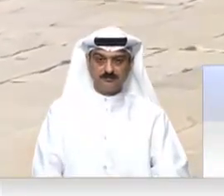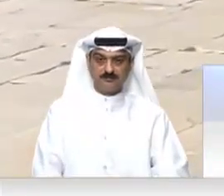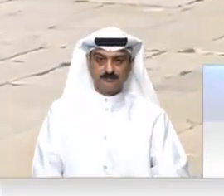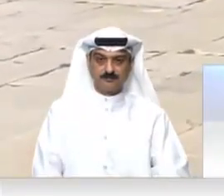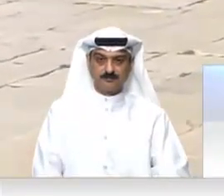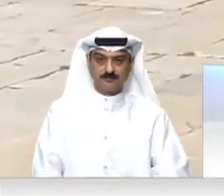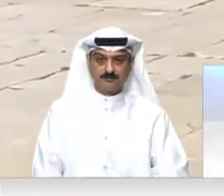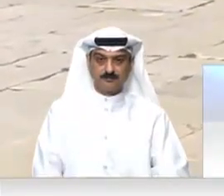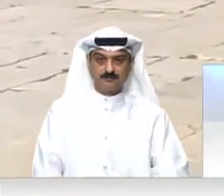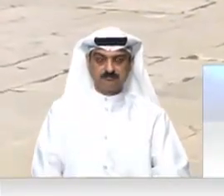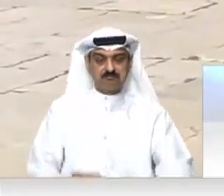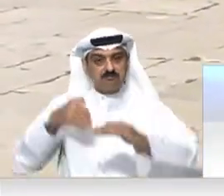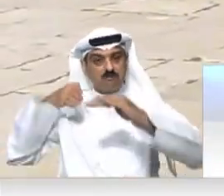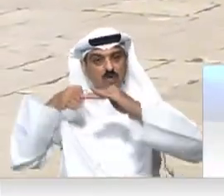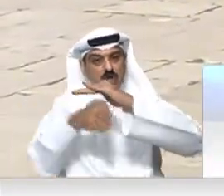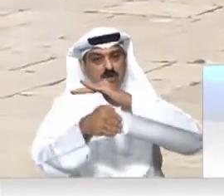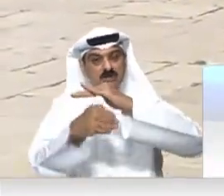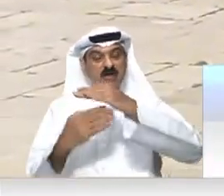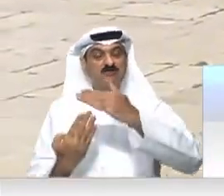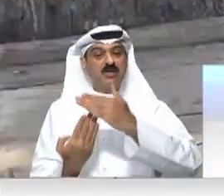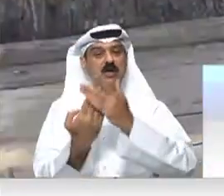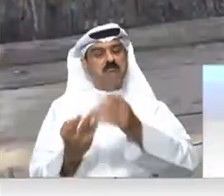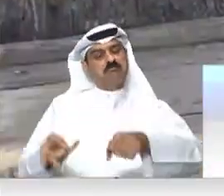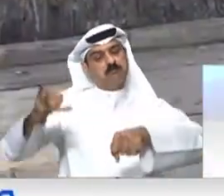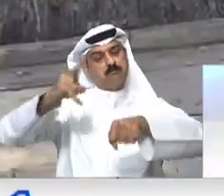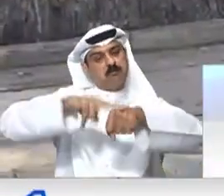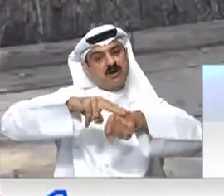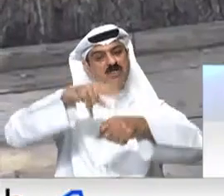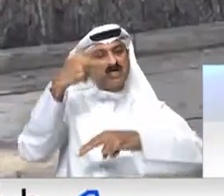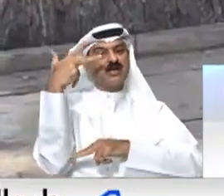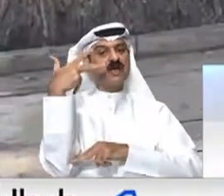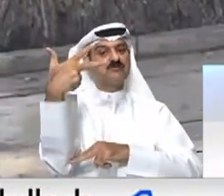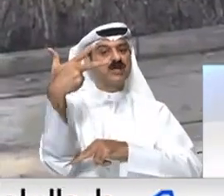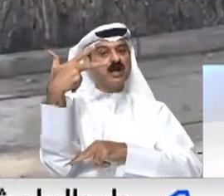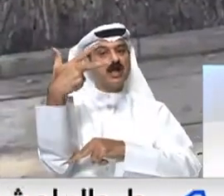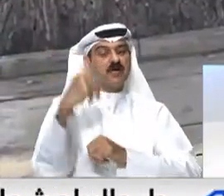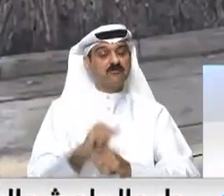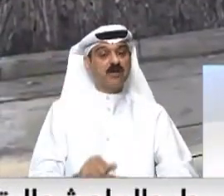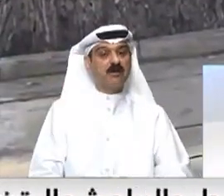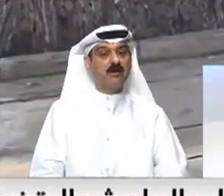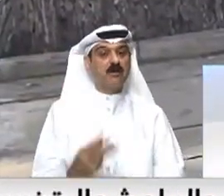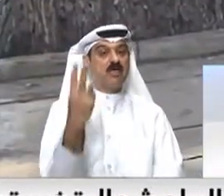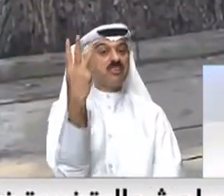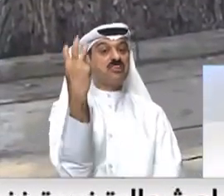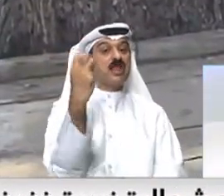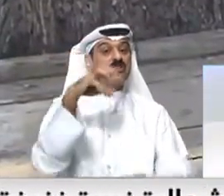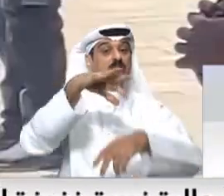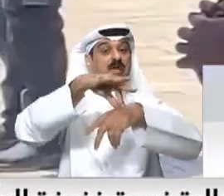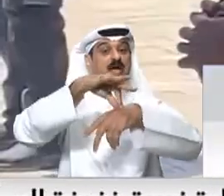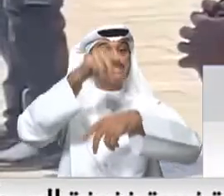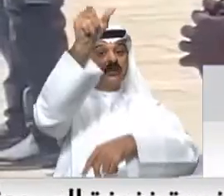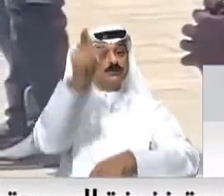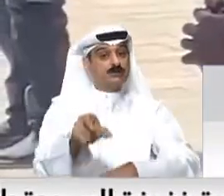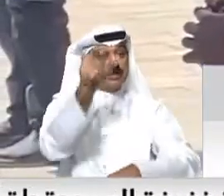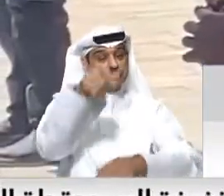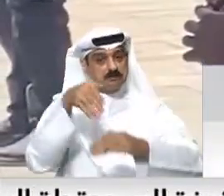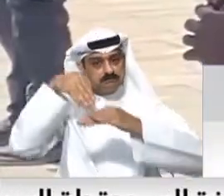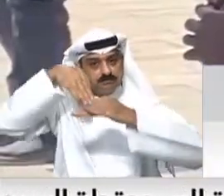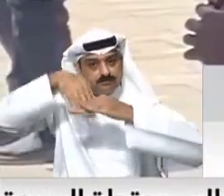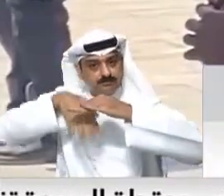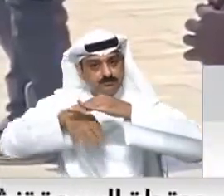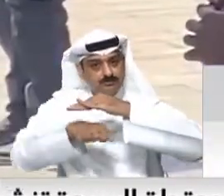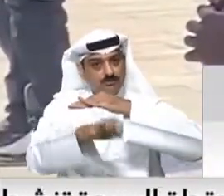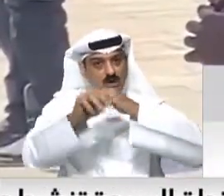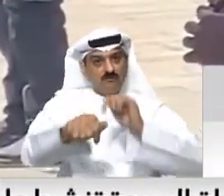على اقتحام جديد كان المسجد الاقصى المبارك حاضرا بعد التسلل اكثر من 300 مستوطنا الى باحته من